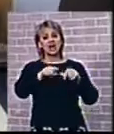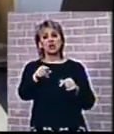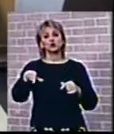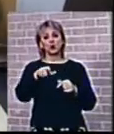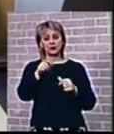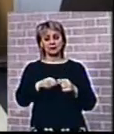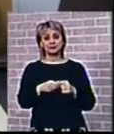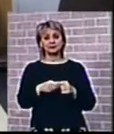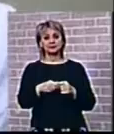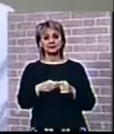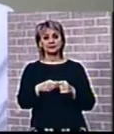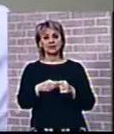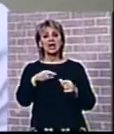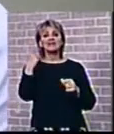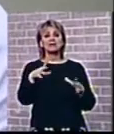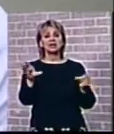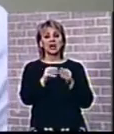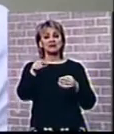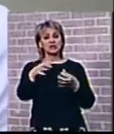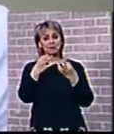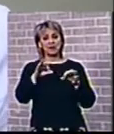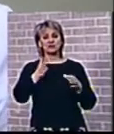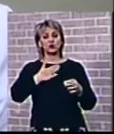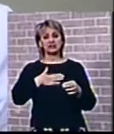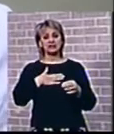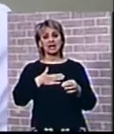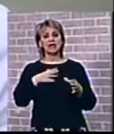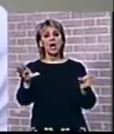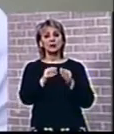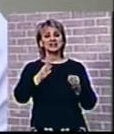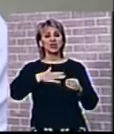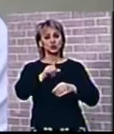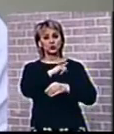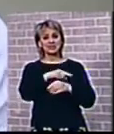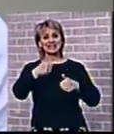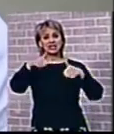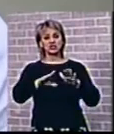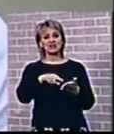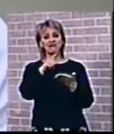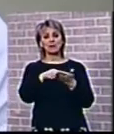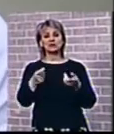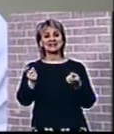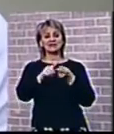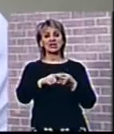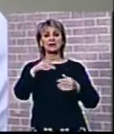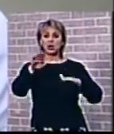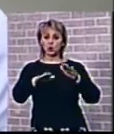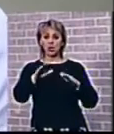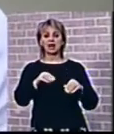«Дона». Во-первых, объединение позволит нам объединить наши усилия в решении вопросов, связанных с